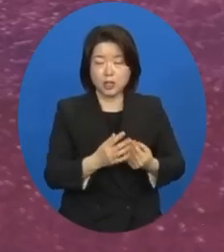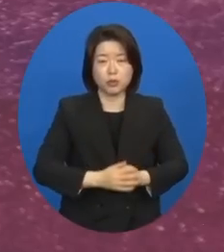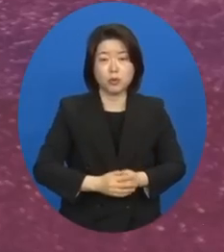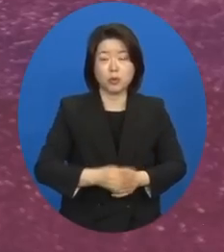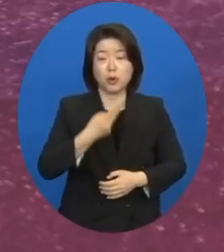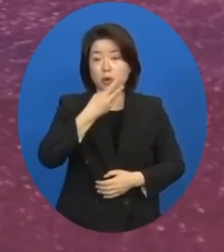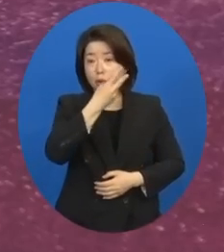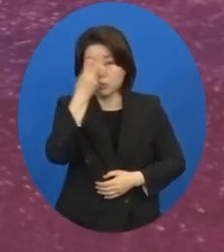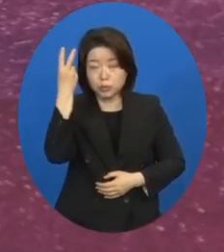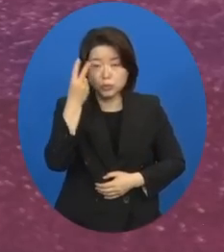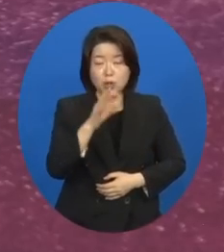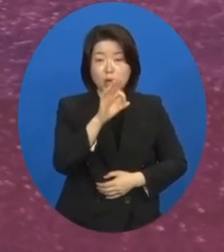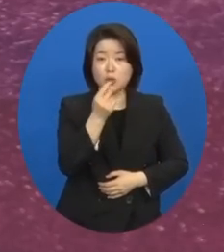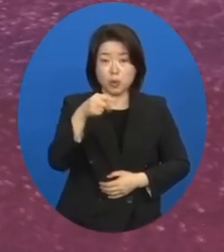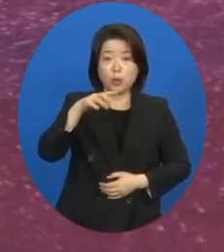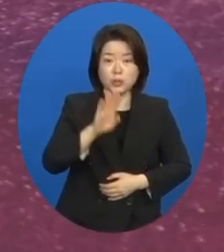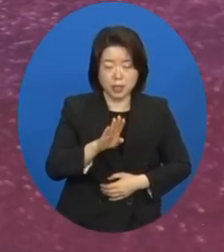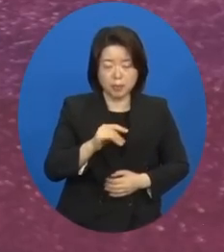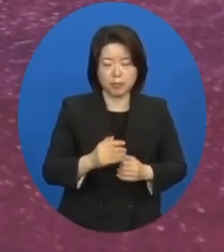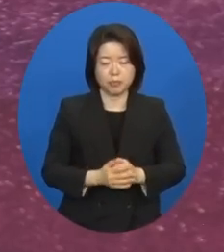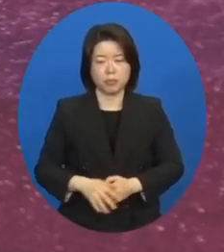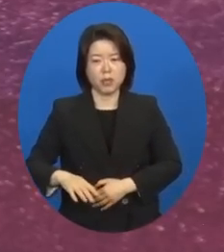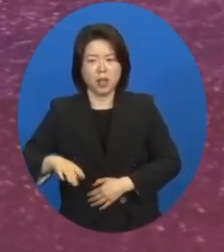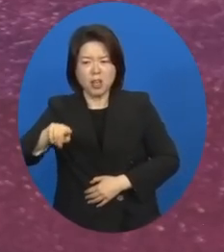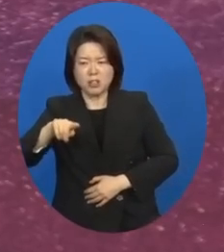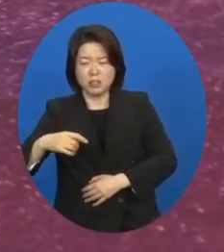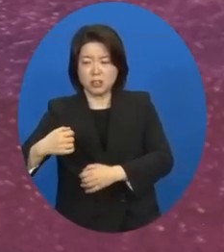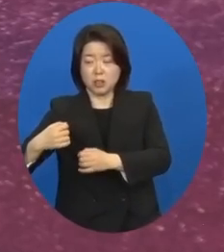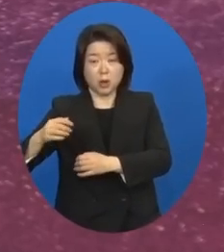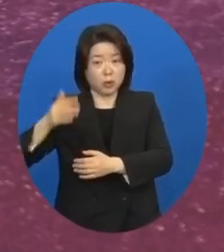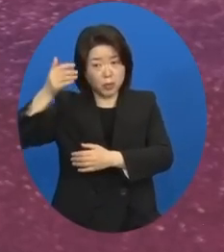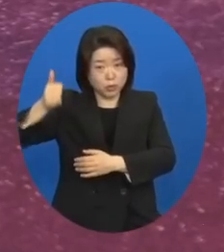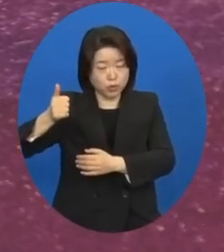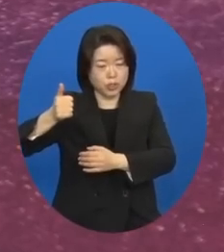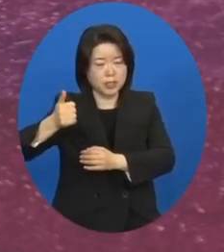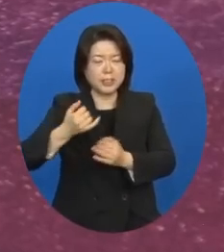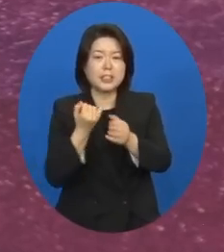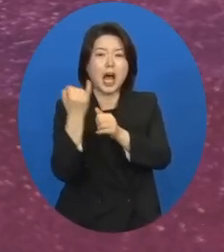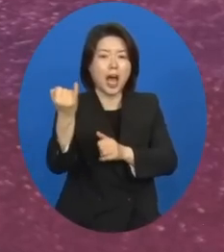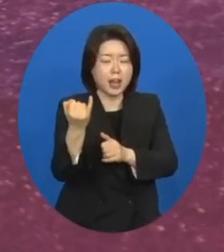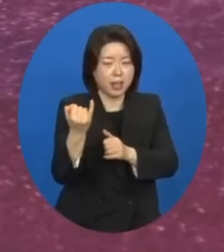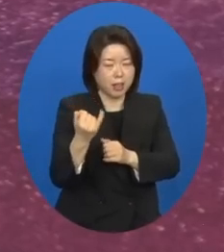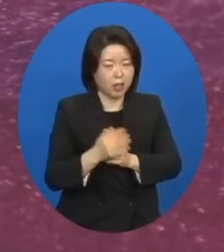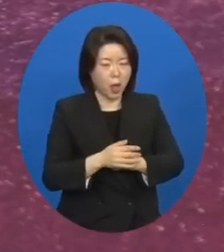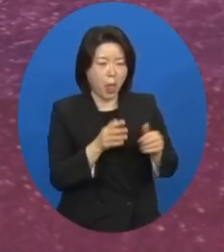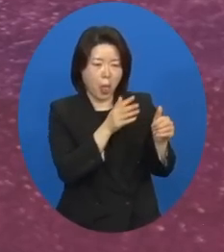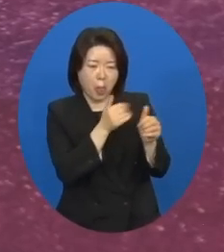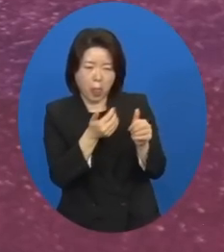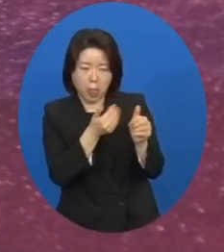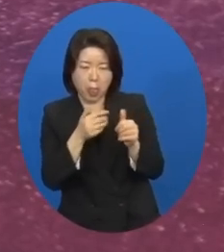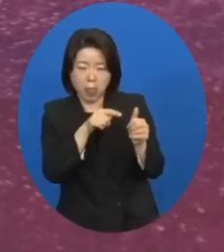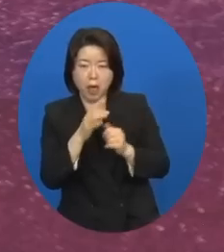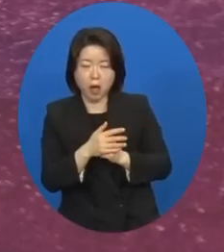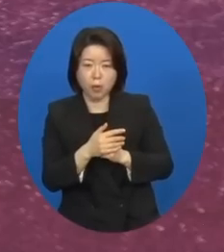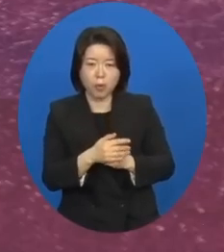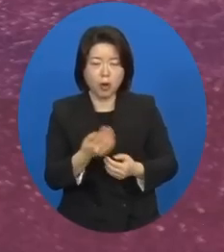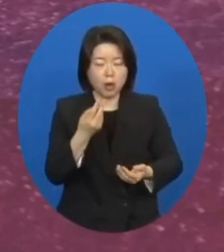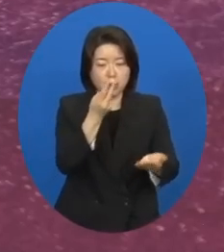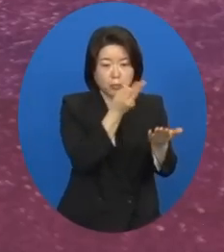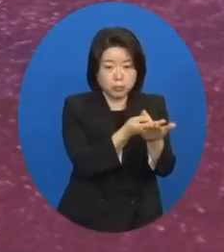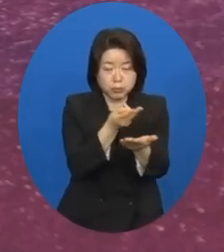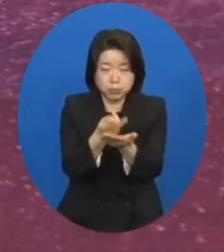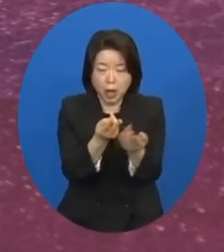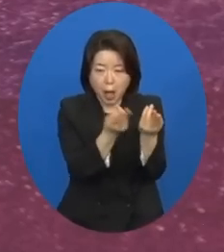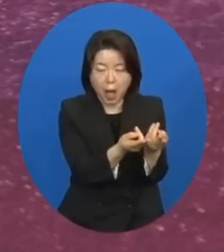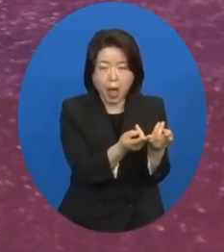보디발 장군의 아내에게 유혹을 받아 그 상황에 타협하고 그의 아내와 동침하였다면 그의 인생은 어떻게 되었을까요? 다윗이